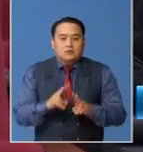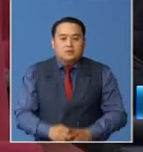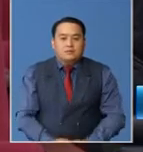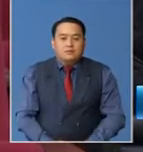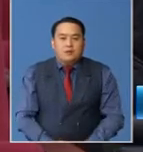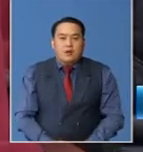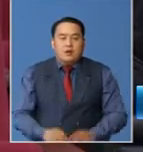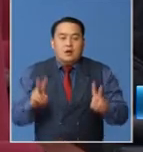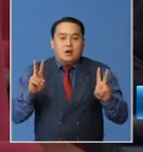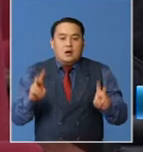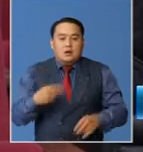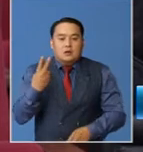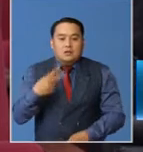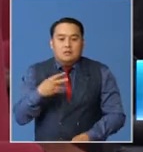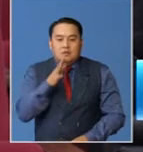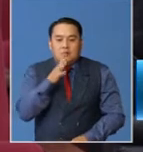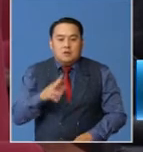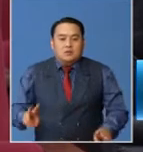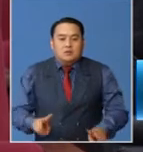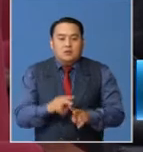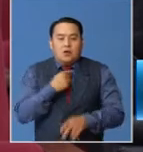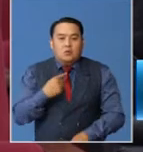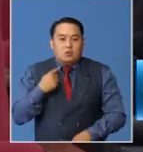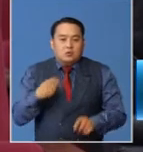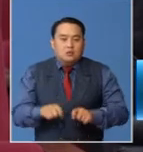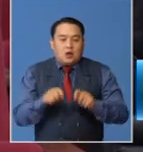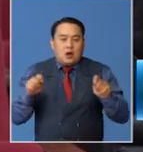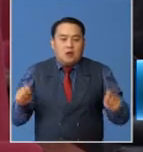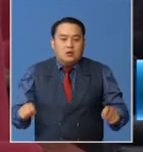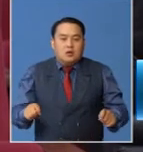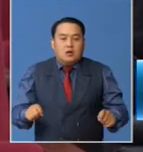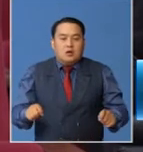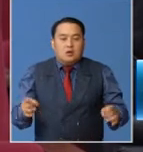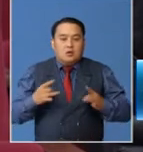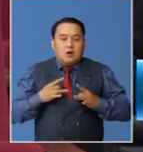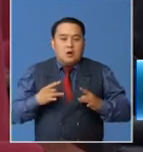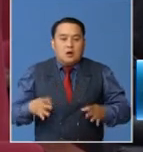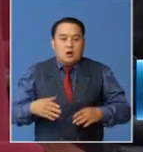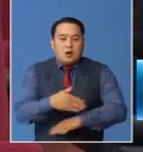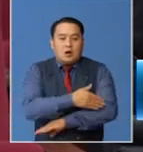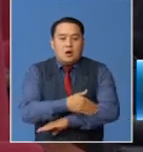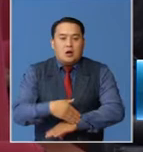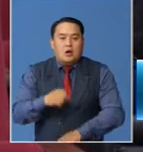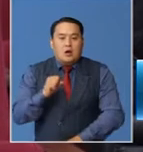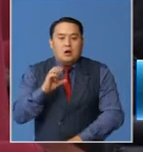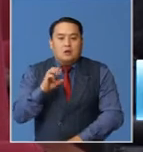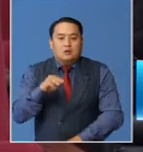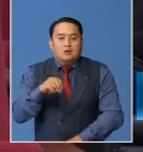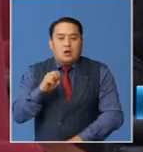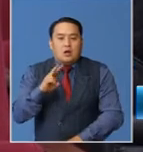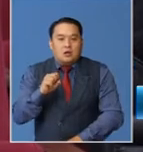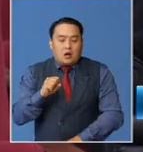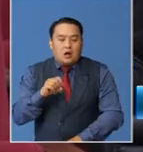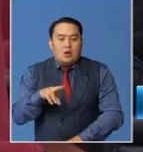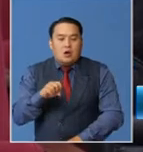В рамках празднования 20-летия столицы в областном центре состоялось торжественное открытие проспекта Астана. Помимо этого, в Алакульском